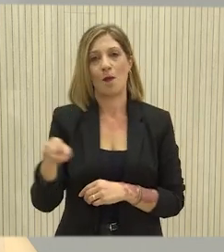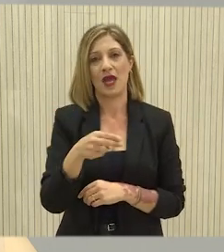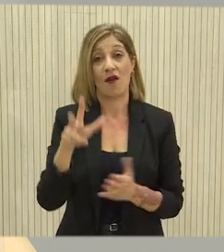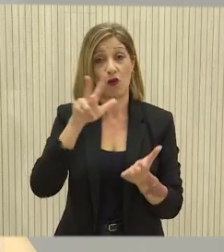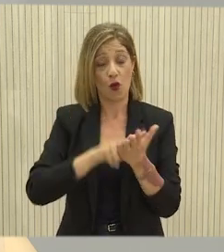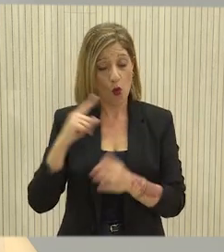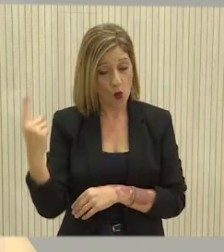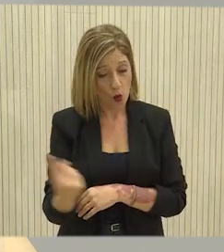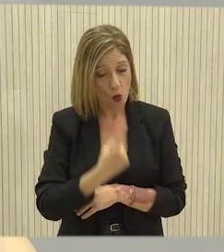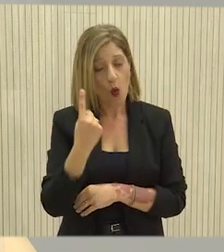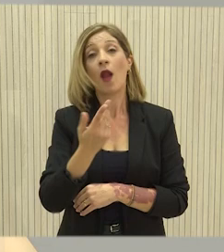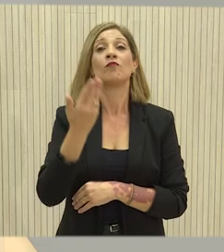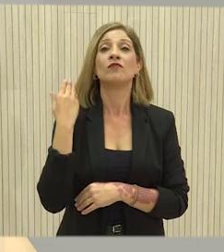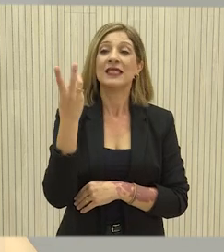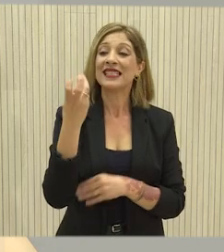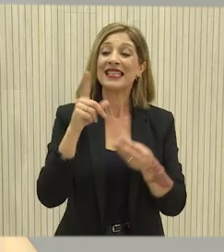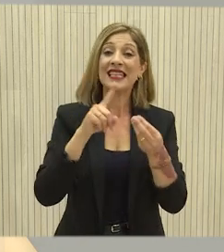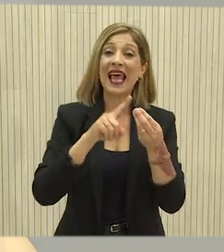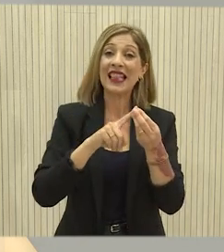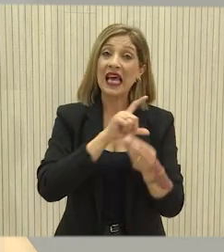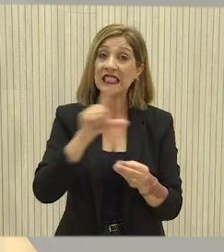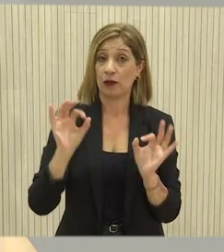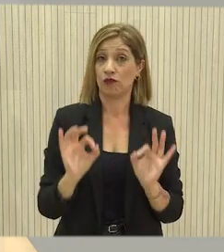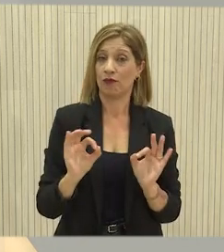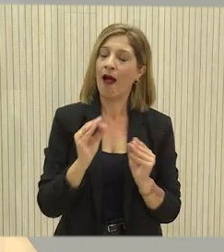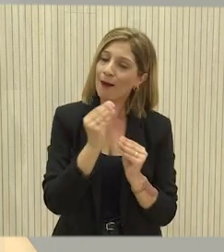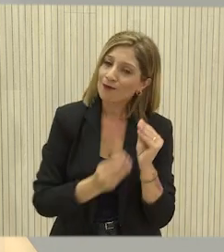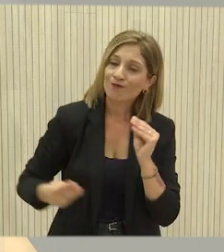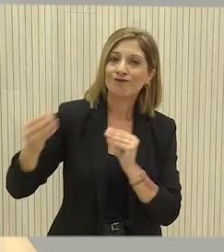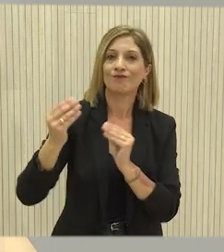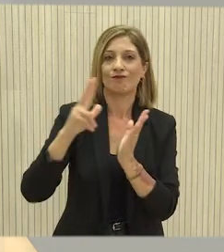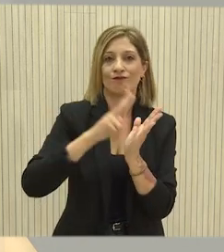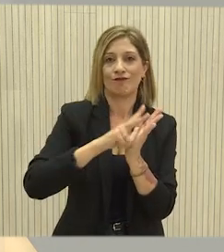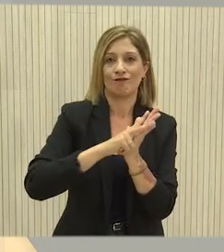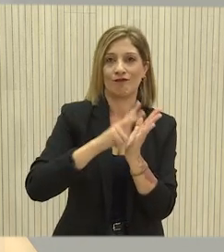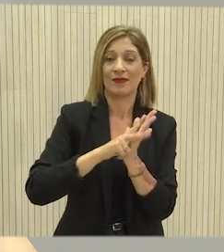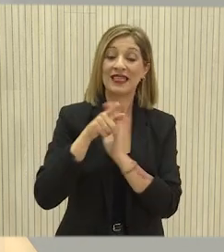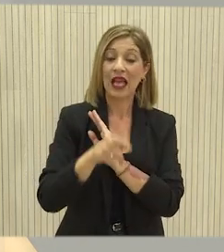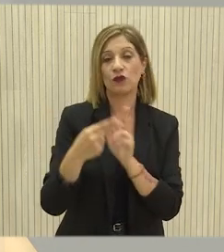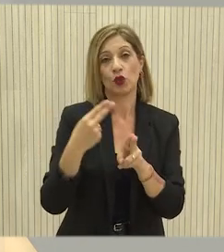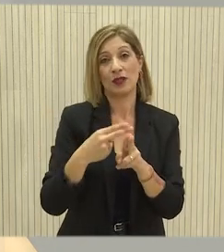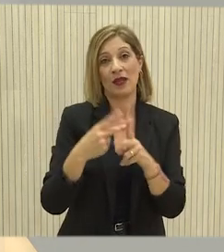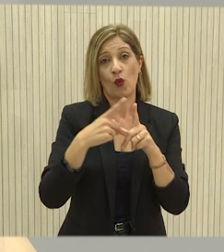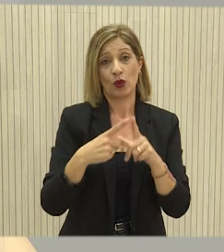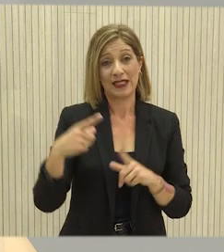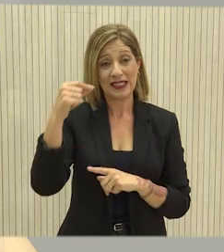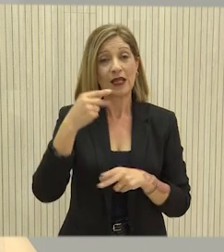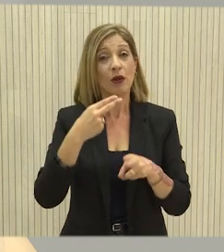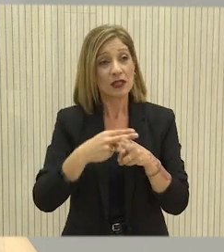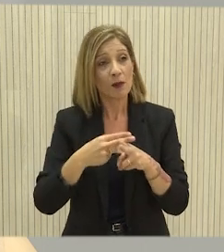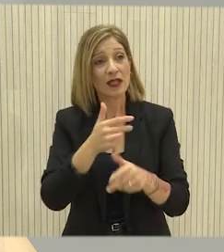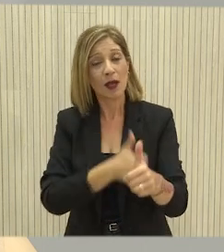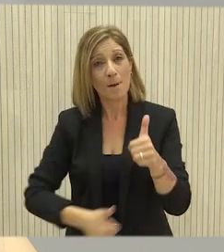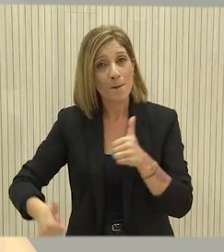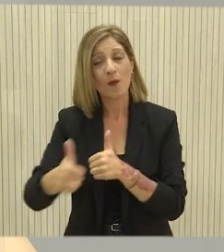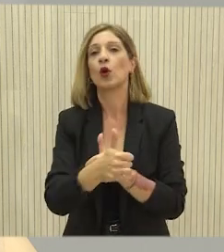σε σχέση με 36 εκατομμύρια ευρώ που προέβλεπαν οι αρχικές προκηρύξεις. Η ενίσχυση του πρωτογενούς τομέα στη χώρα μας αποτελεί προτεραιότητα